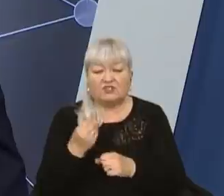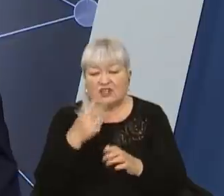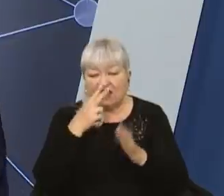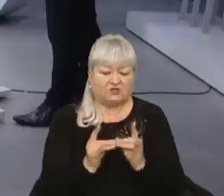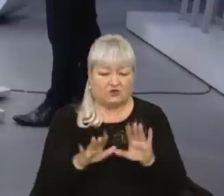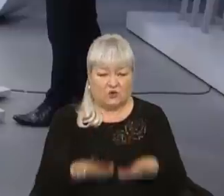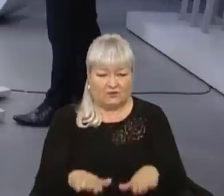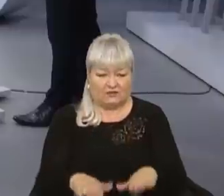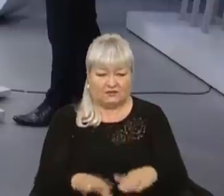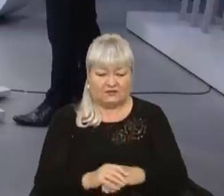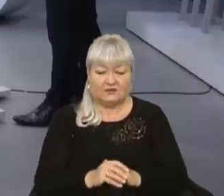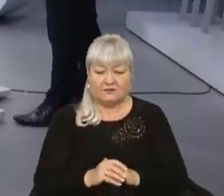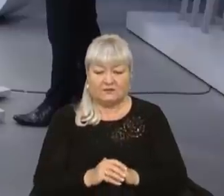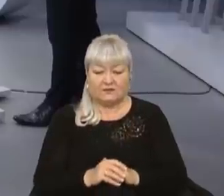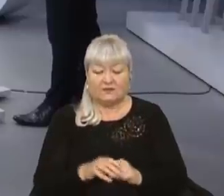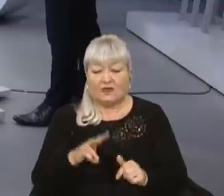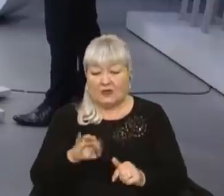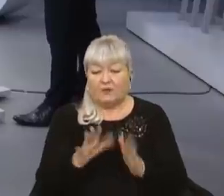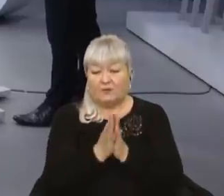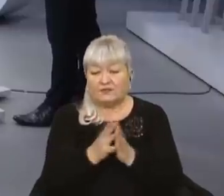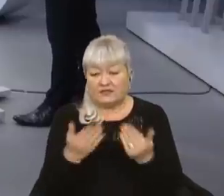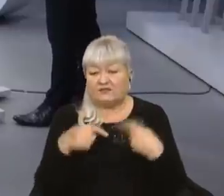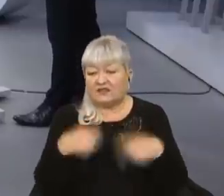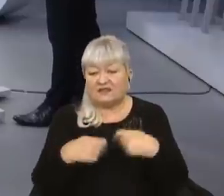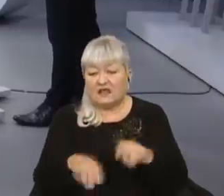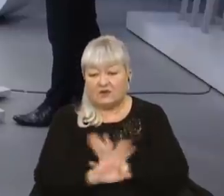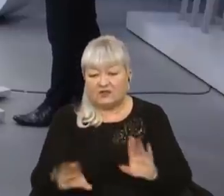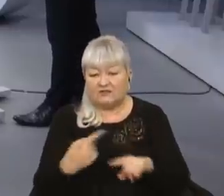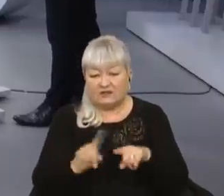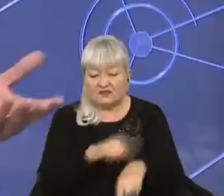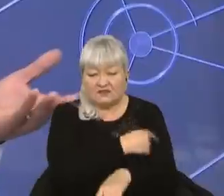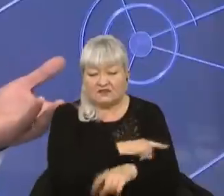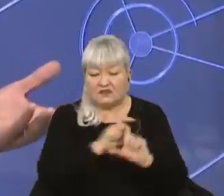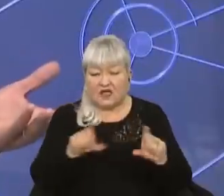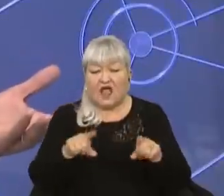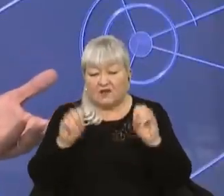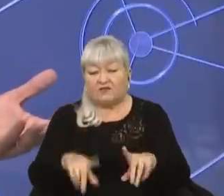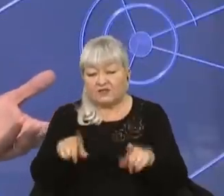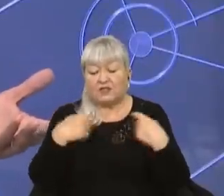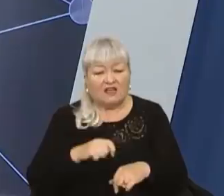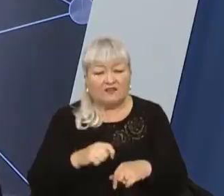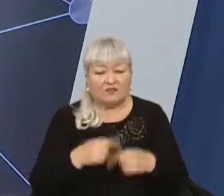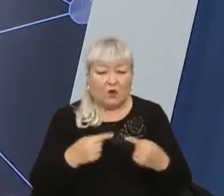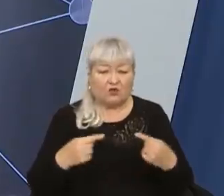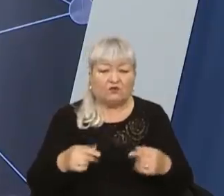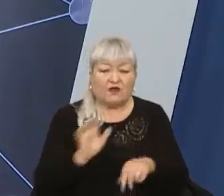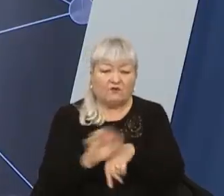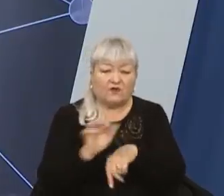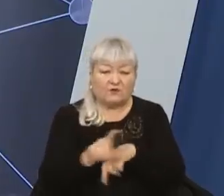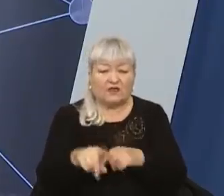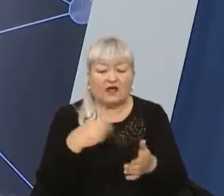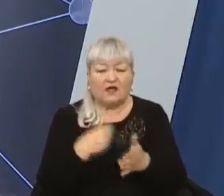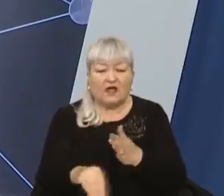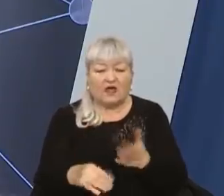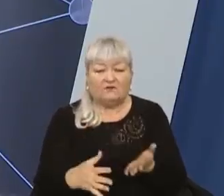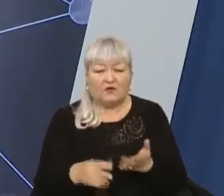8 місяців тому. Ми просили вас не продавати ці медичні установи. А ви вирішили їх продати? А ви купили мази